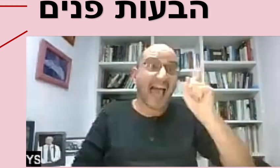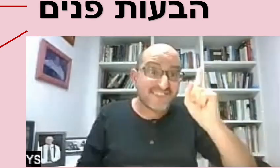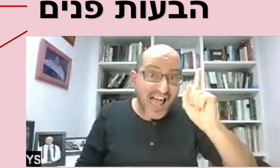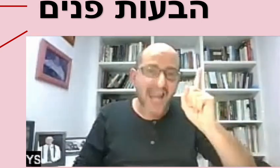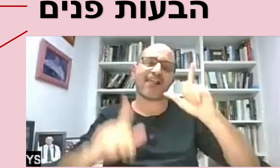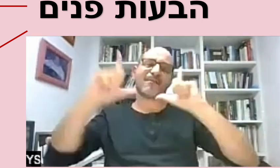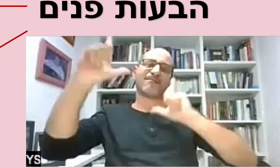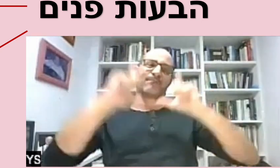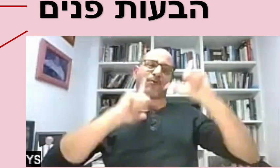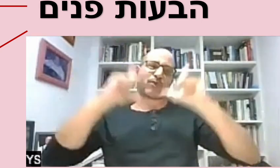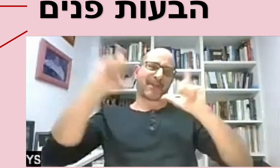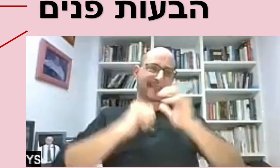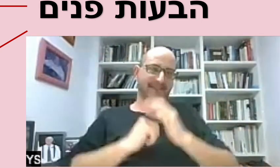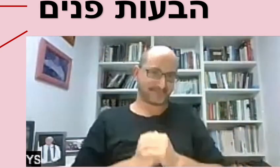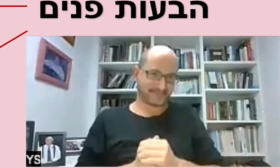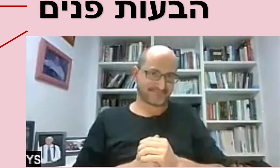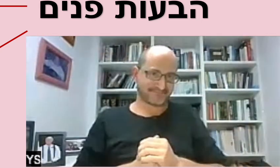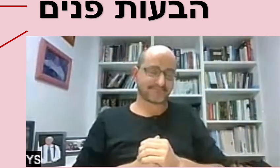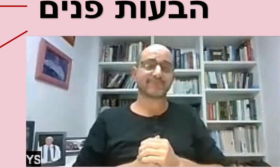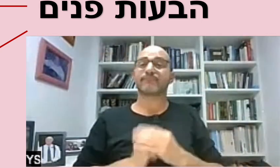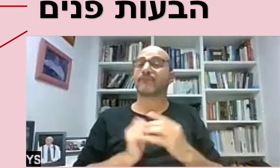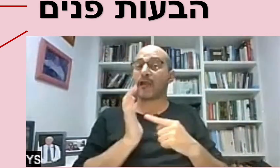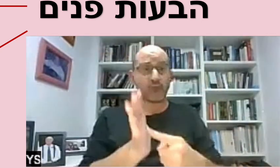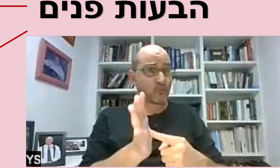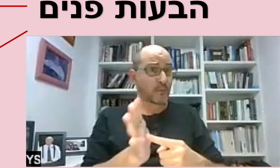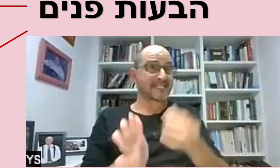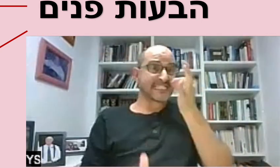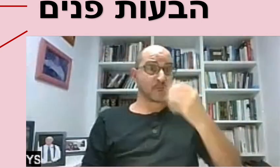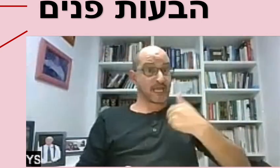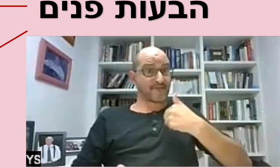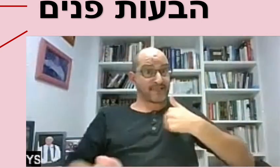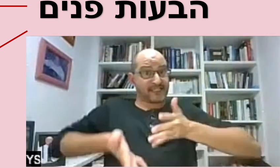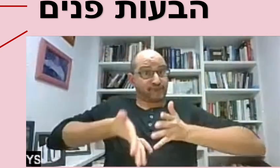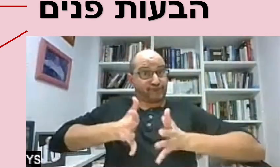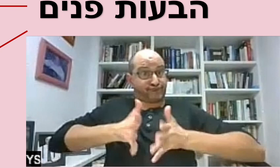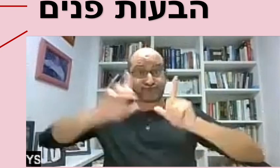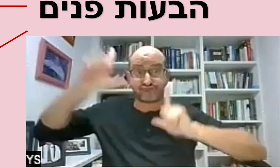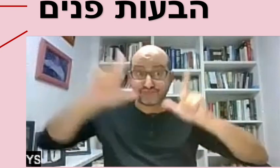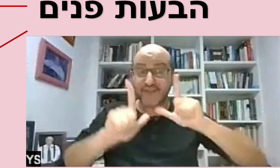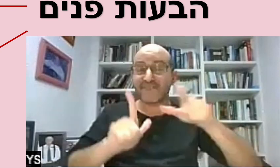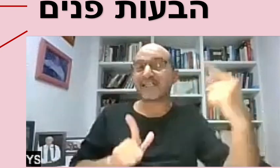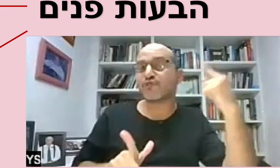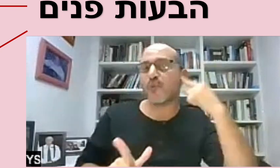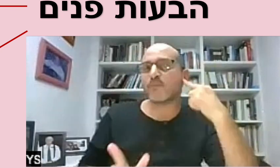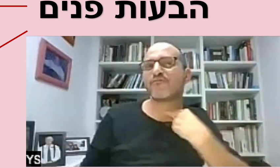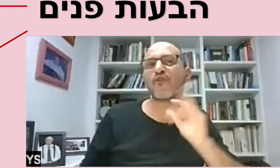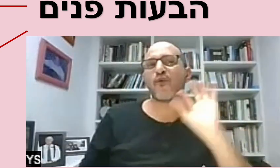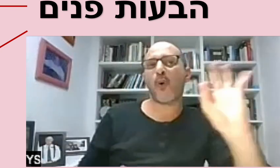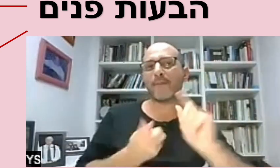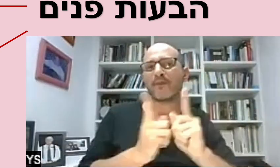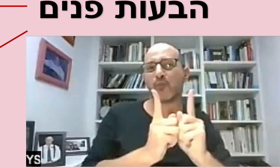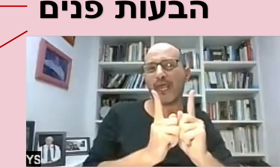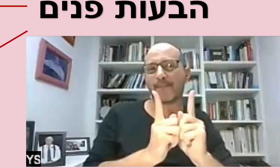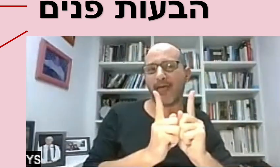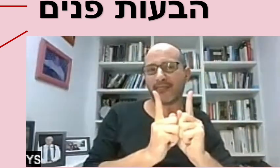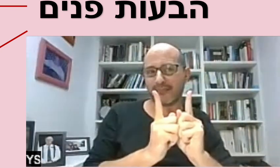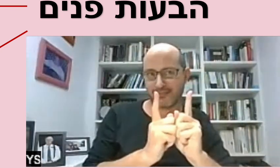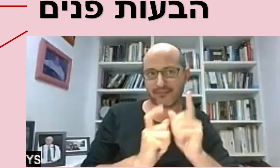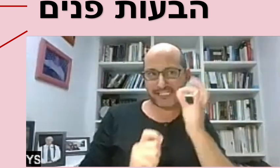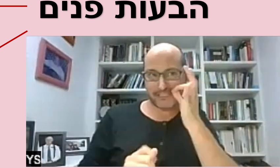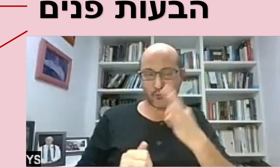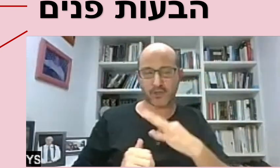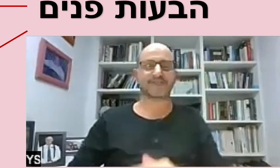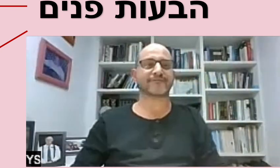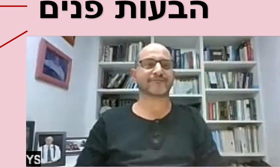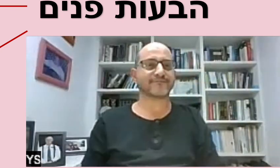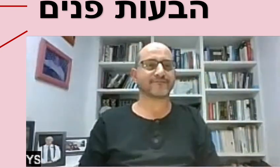אז גם בשפת הסימנים, אבל עם הבעות פנים. לדוגמה, שימו לב כשאני מסמן עם הבעות פנים, ואז אתם תשמעו את הקול